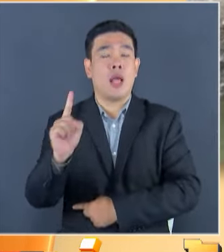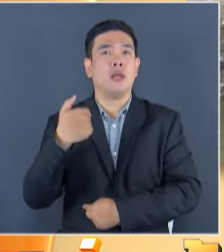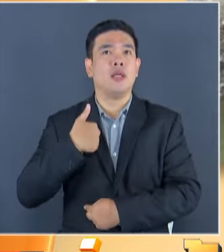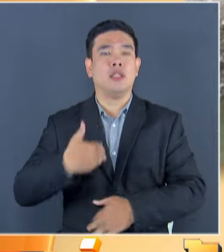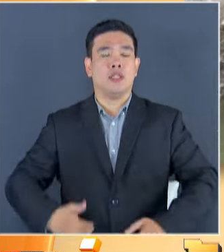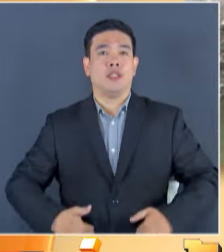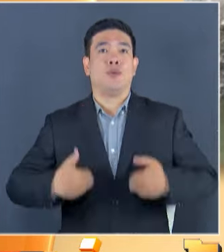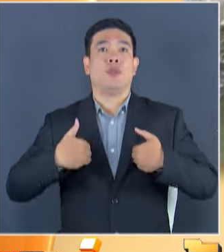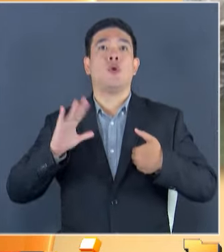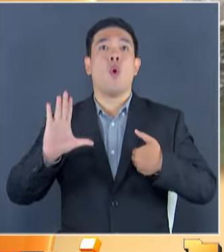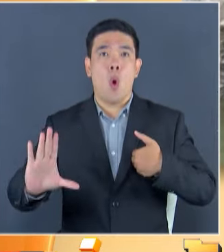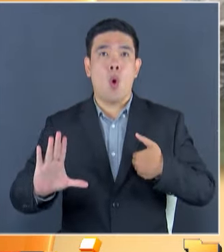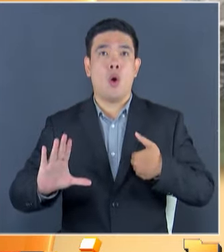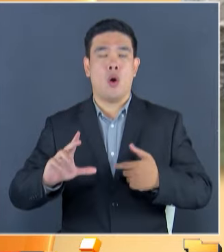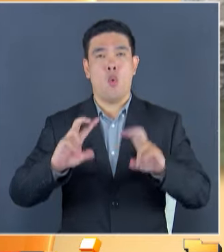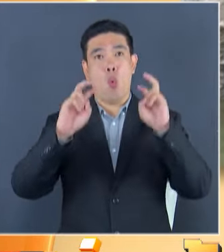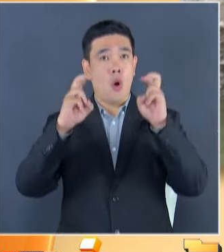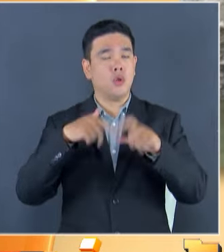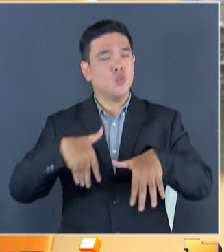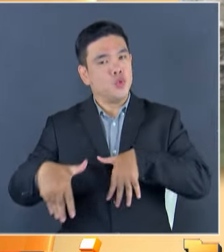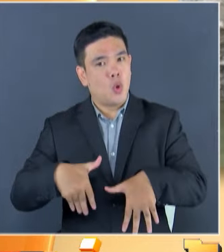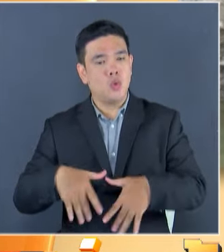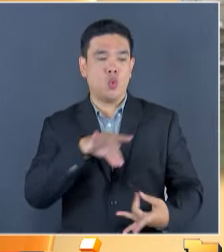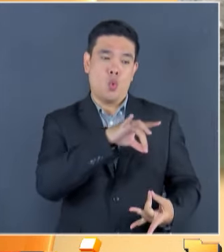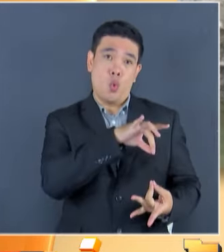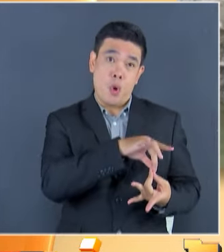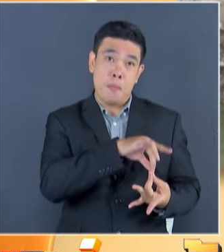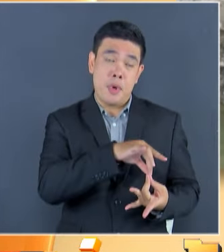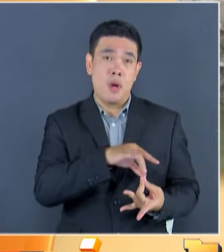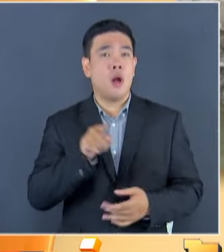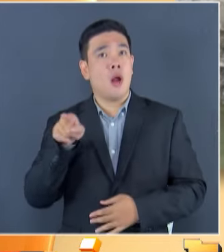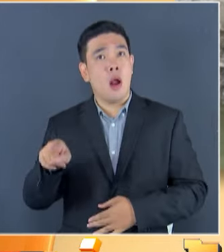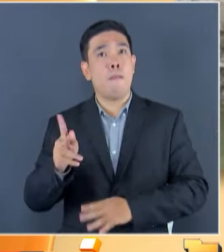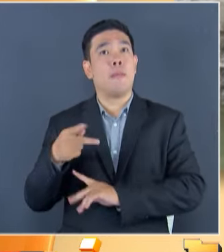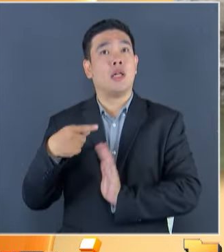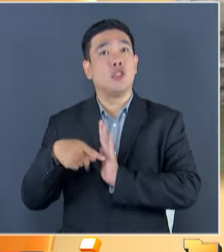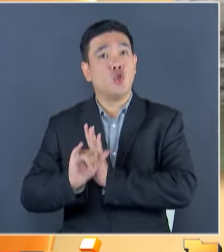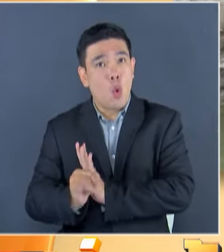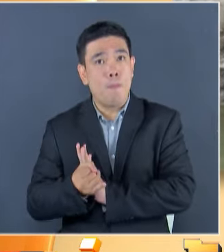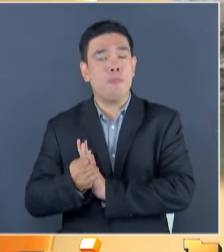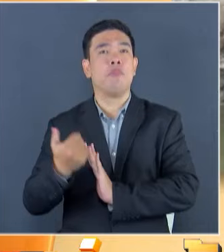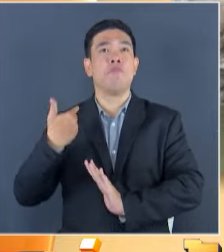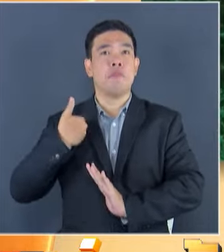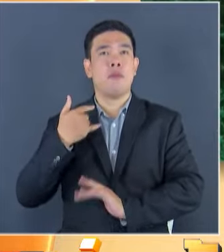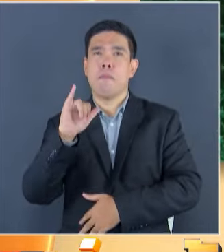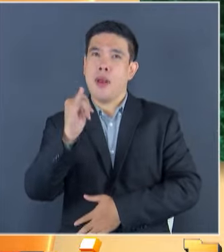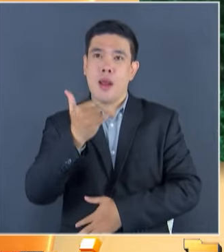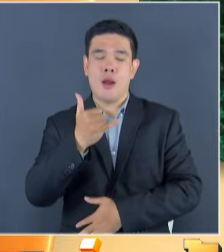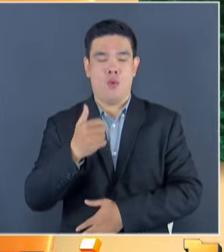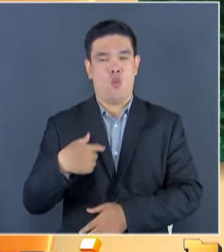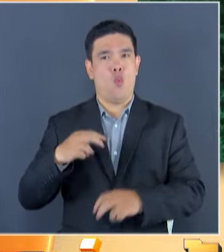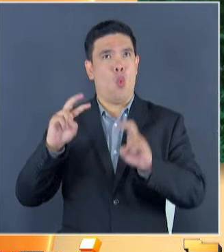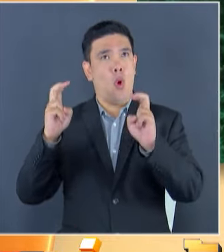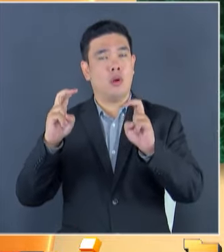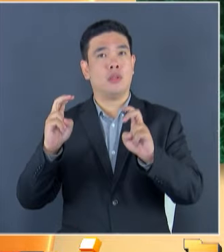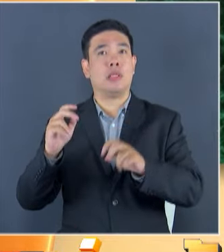เป็นวิถีของชาวบ้านอย่างที่ผมบอกไปสุโขทัยก็มีบางสะพานที่ประจวบคีรีขันธ์ก็มีจริงๆมันมีหลายจังหวัดนะฮะคุณผู้ชมที่มันจะมีเรื่องแล้ว